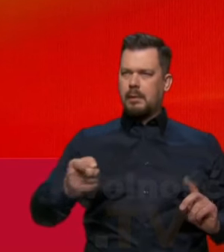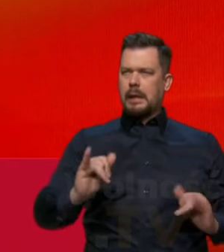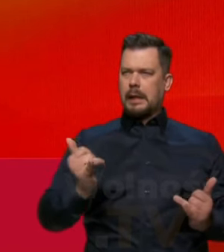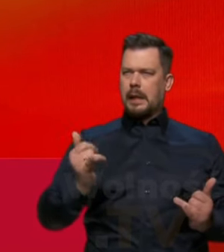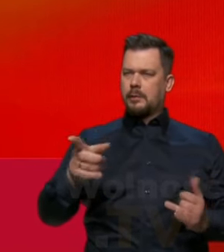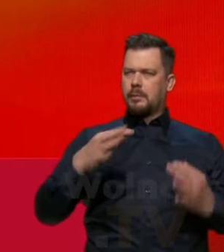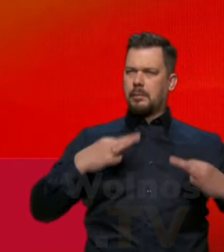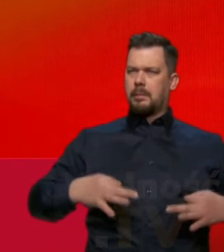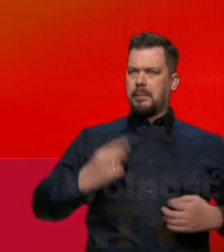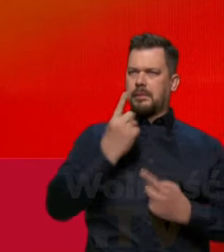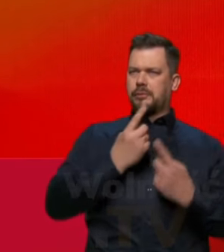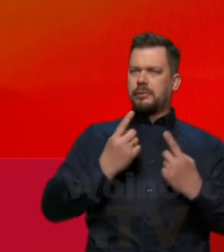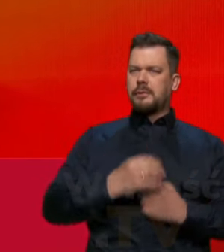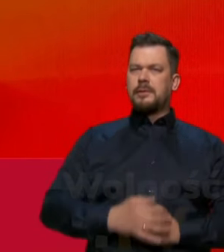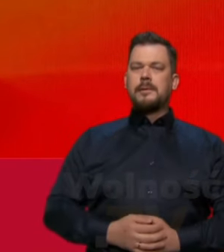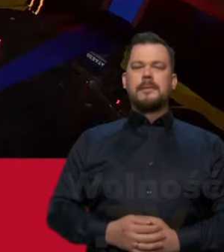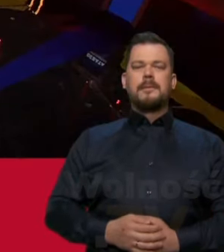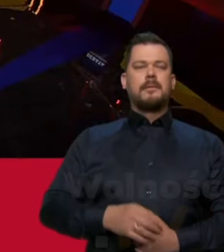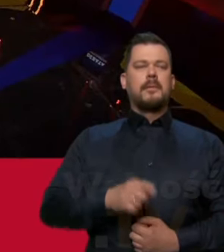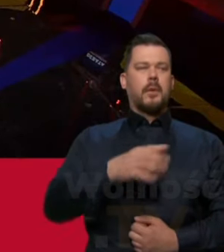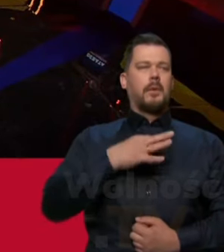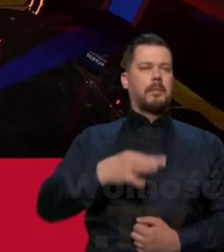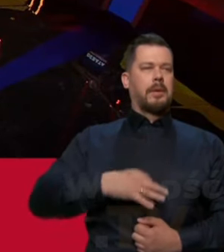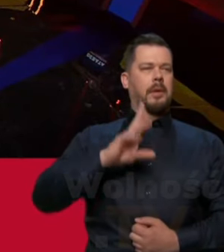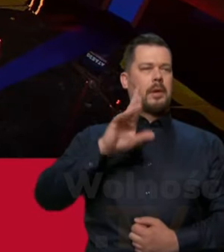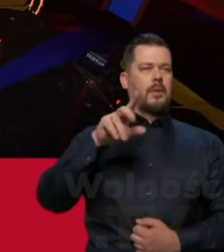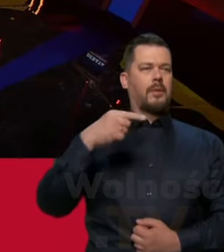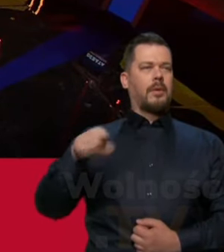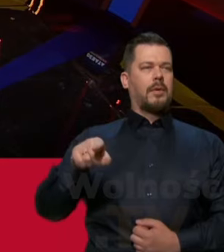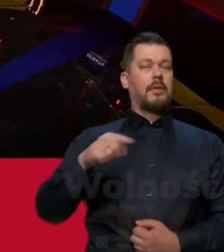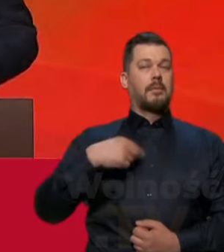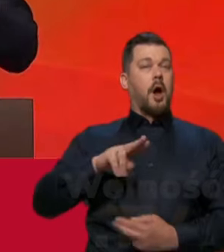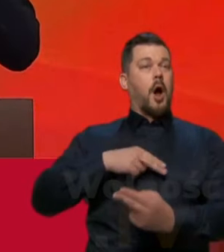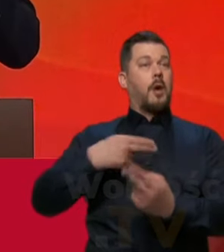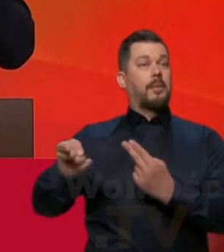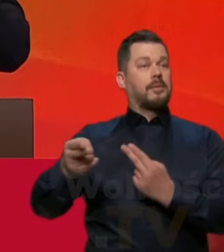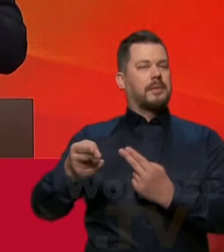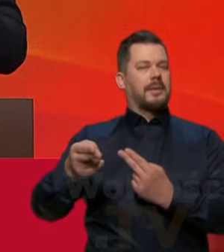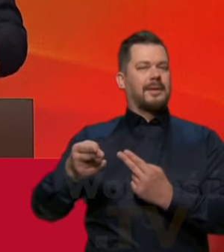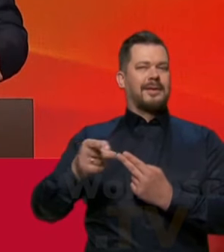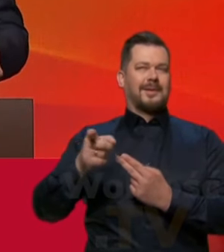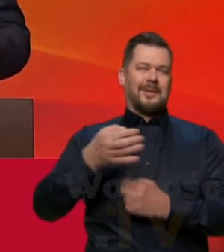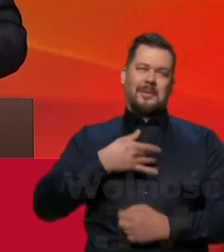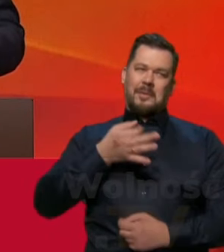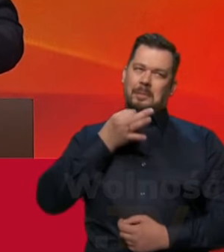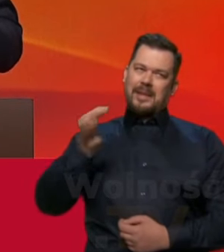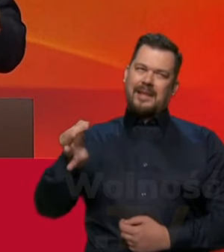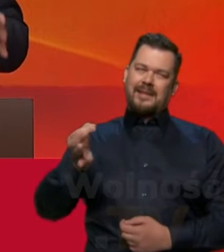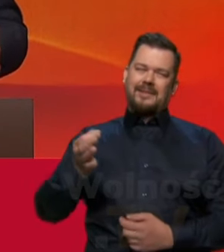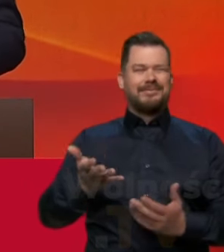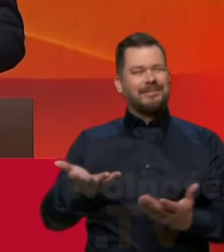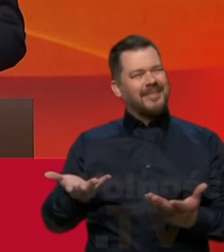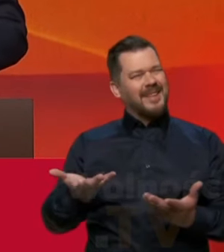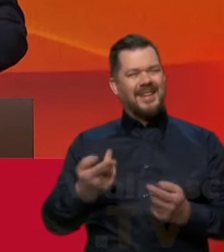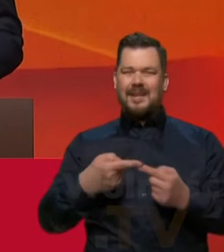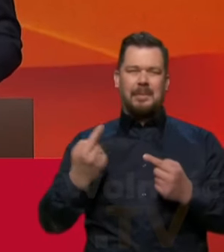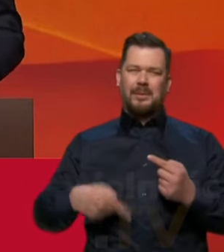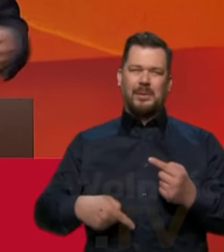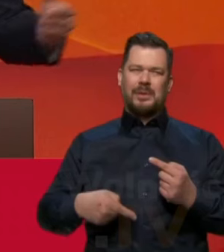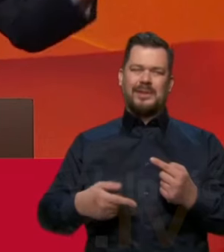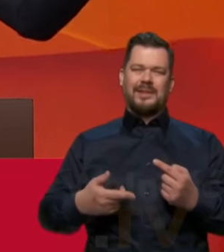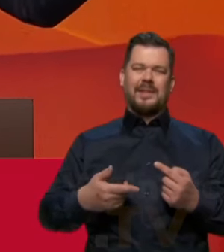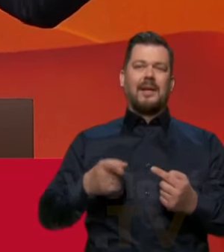pan do tego się odniesie? Panie Romualdzie, przypominam, że to była riposta, ewidentnie to było pytanie, więc